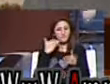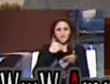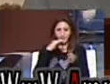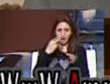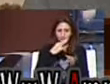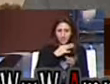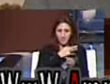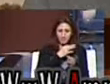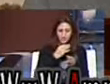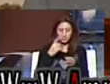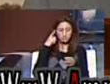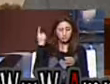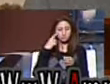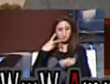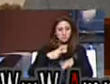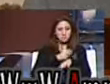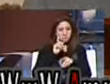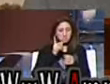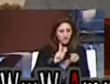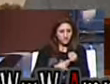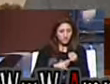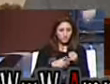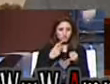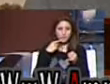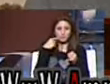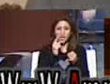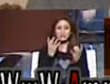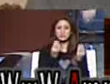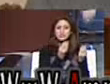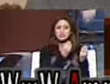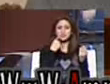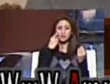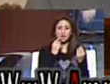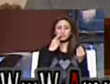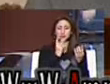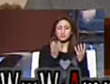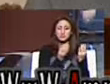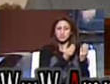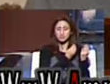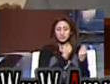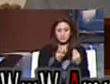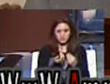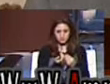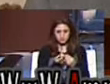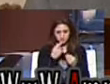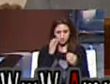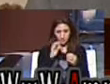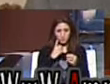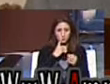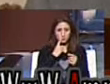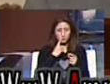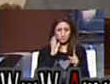الانسولين يمكن اللي بيحصل فيه نقص احيانا وفي مثل هذا الوقت من كل سنه هو الانسولين المدعم وده